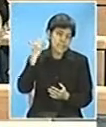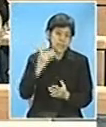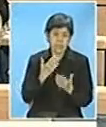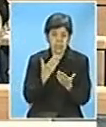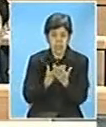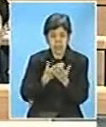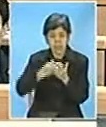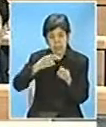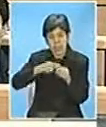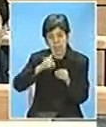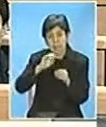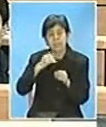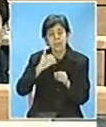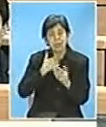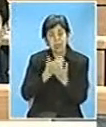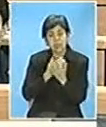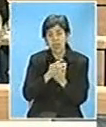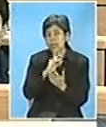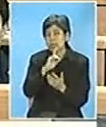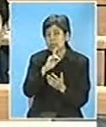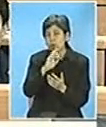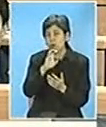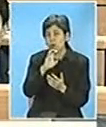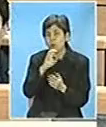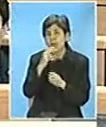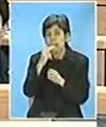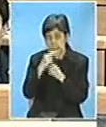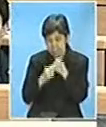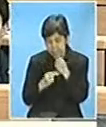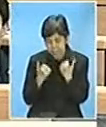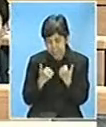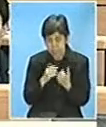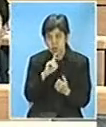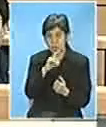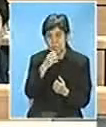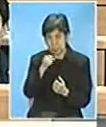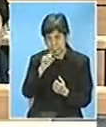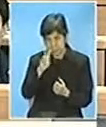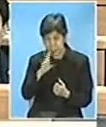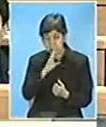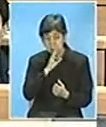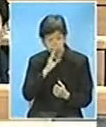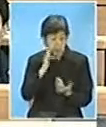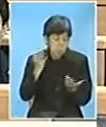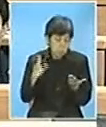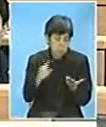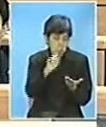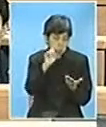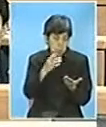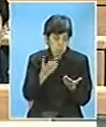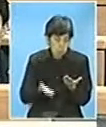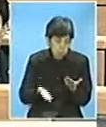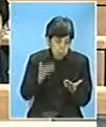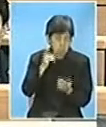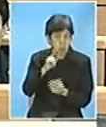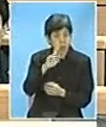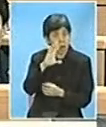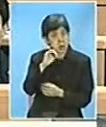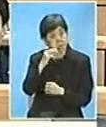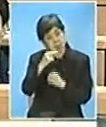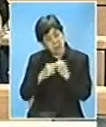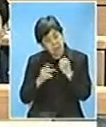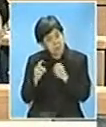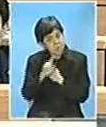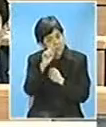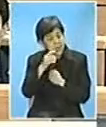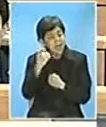ราคาน้ำมันดิบอยู่ที่100เหรียญต่อบาร์เรลนะครับปัจจุบันนี้117เหรียญต่อบาร์เรลถ้าเกิดมีเหตุการณ์อะไรนะครับอาจจะขึ้นถึง150ก็ว่า